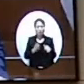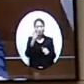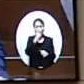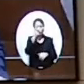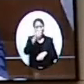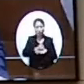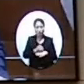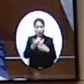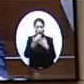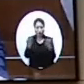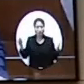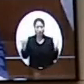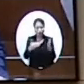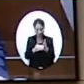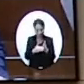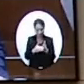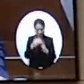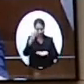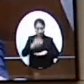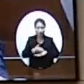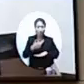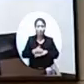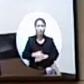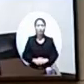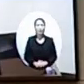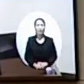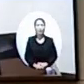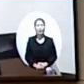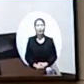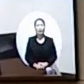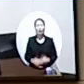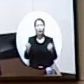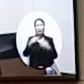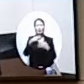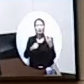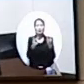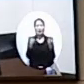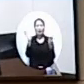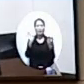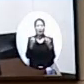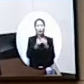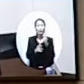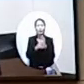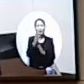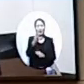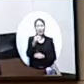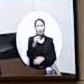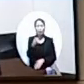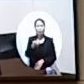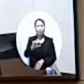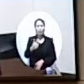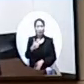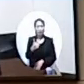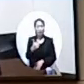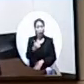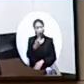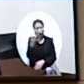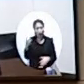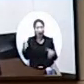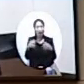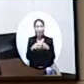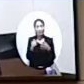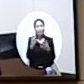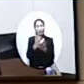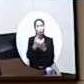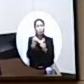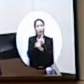심사 보고를 마치겠습니다. 감사합니다. 네, 의사일정 제3항 안동시 이통반 설치 조례 일부 개정 조례안에 대하여